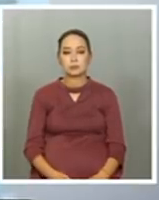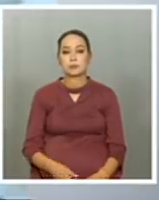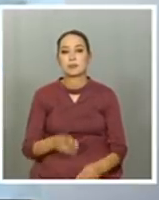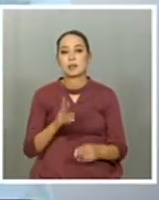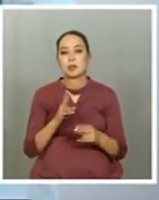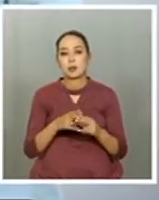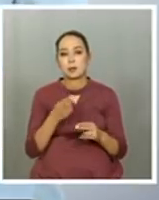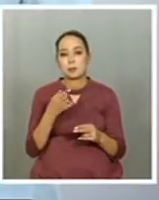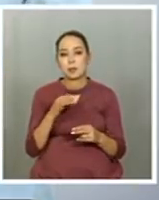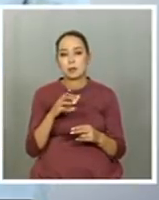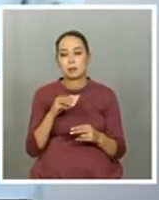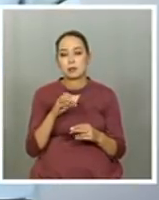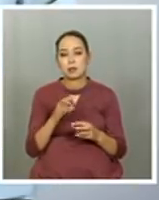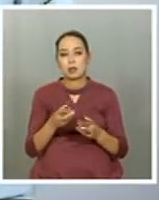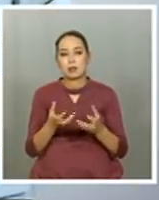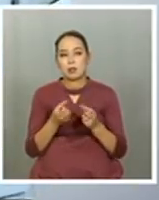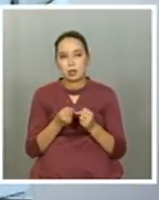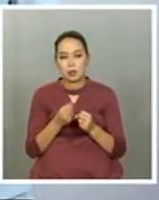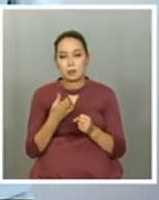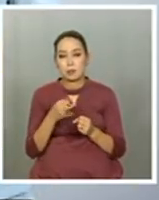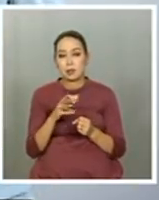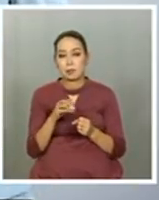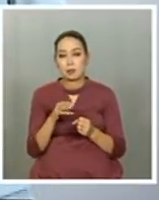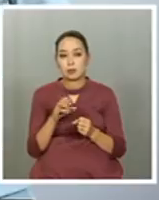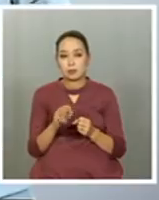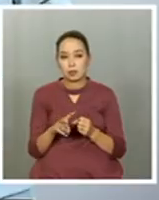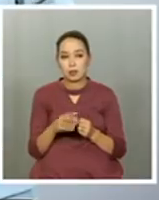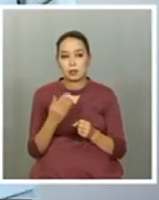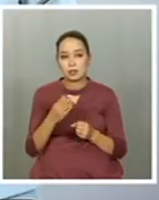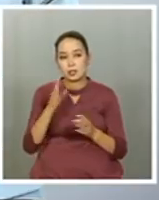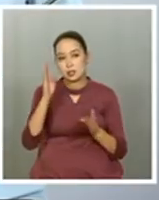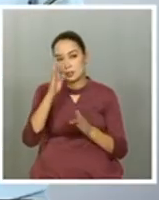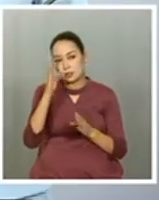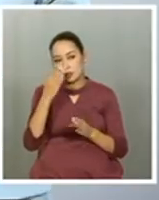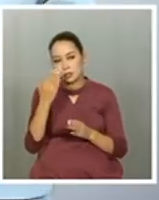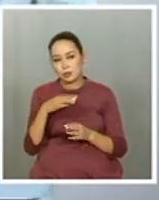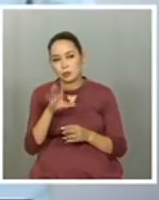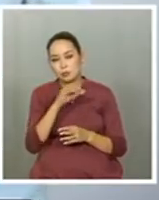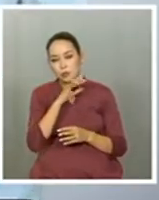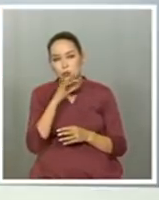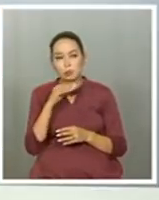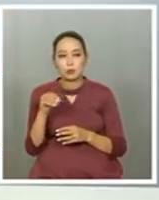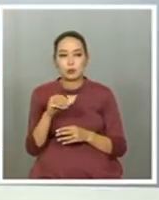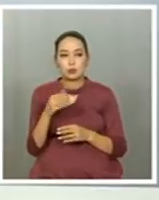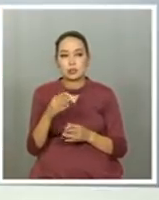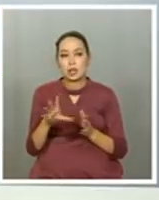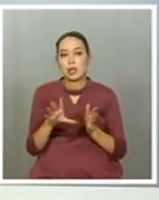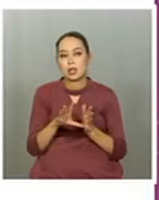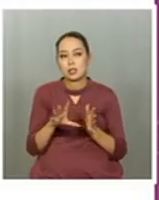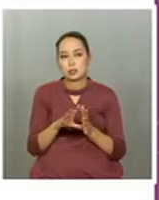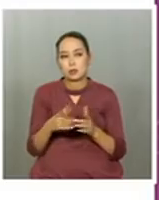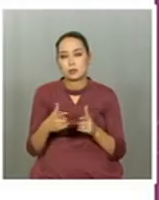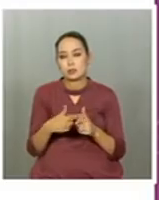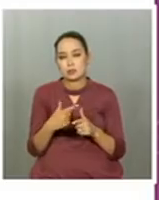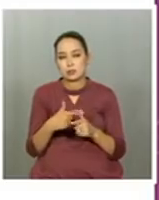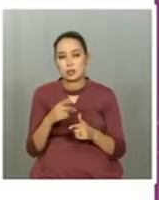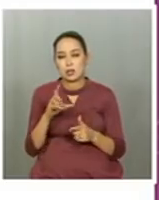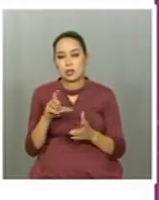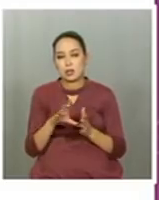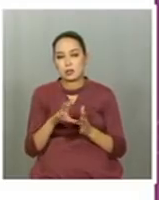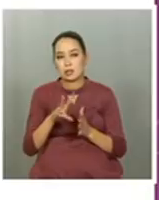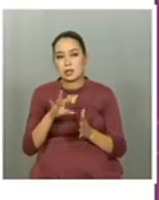Бейметалдарды алу. Бейметалдарды табиғаттағы көптеген тұздардың электролизі арқылы алады. Мысалы,